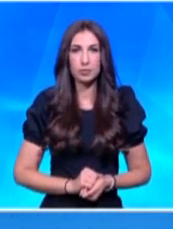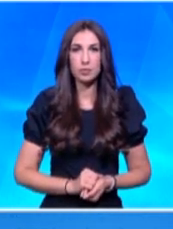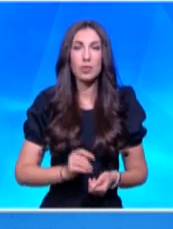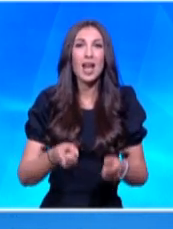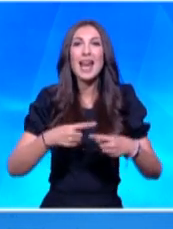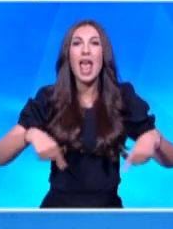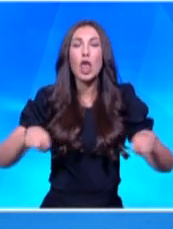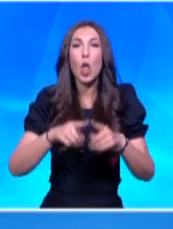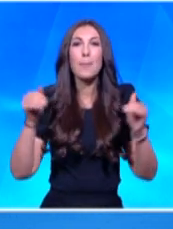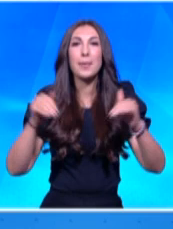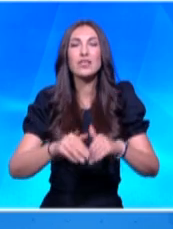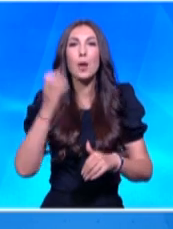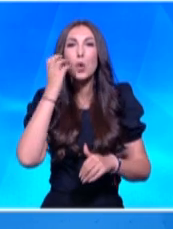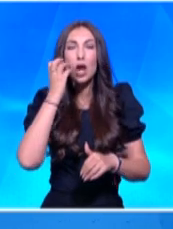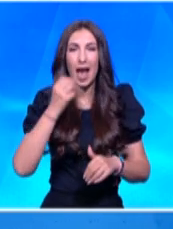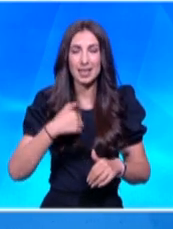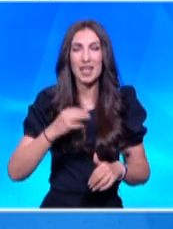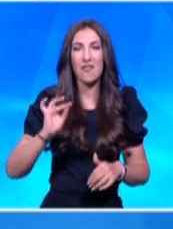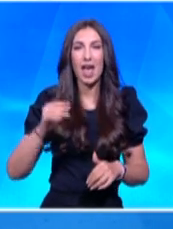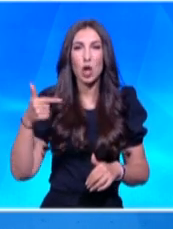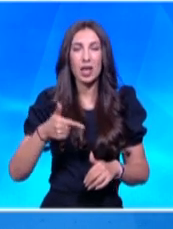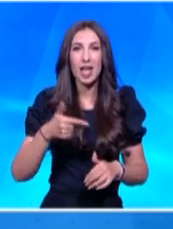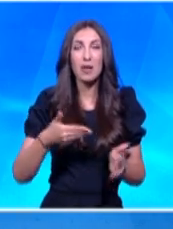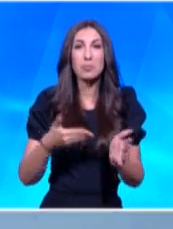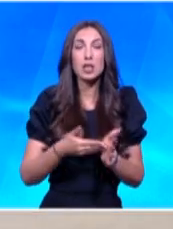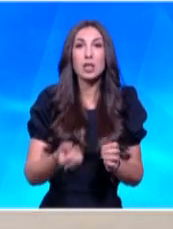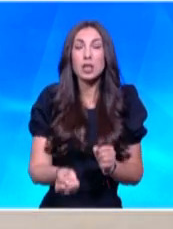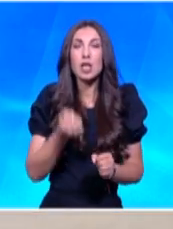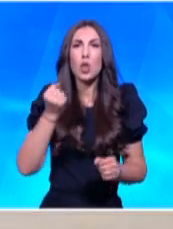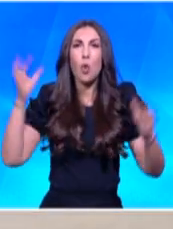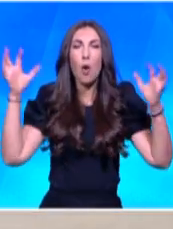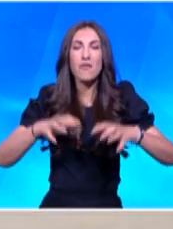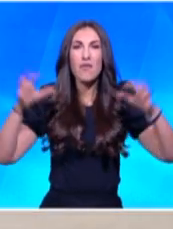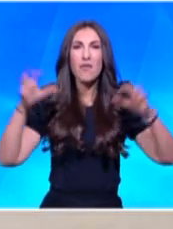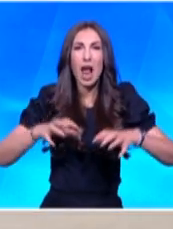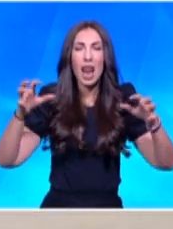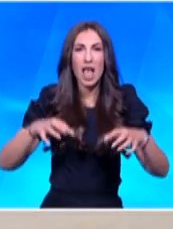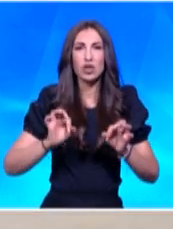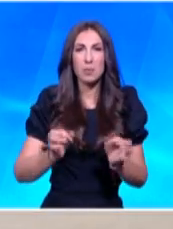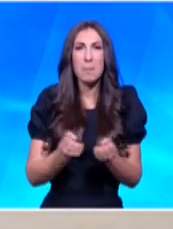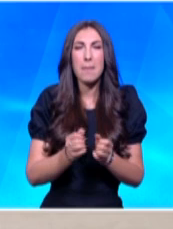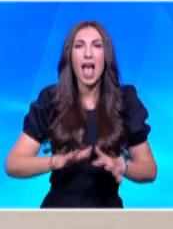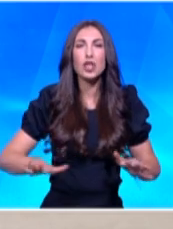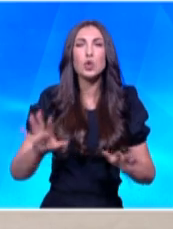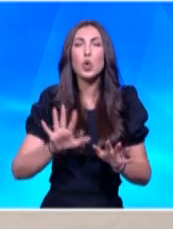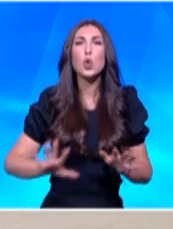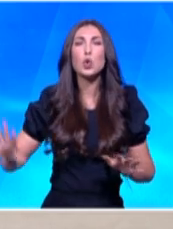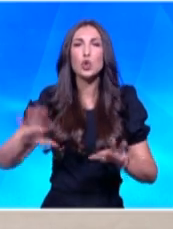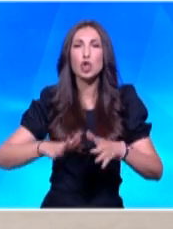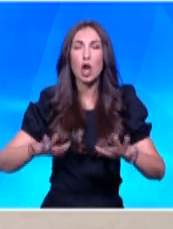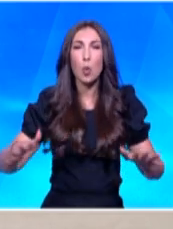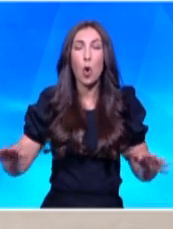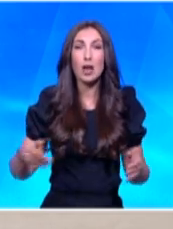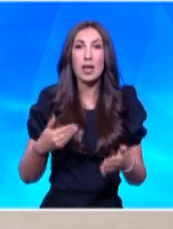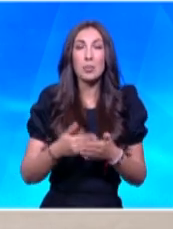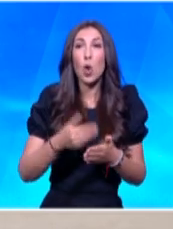Потреба на бедствието в Бургаско. Аз съм Иван Георгиев. Заради интензивните валежи, паднали в района на Южното Черноморие, които се равняват,